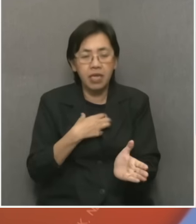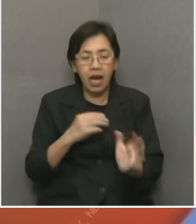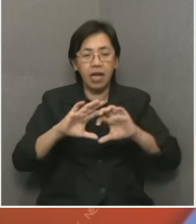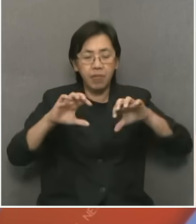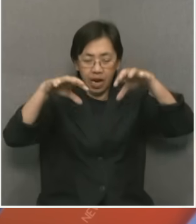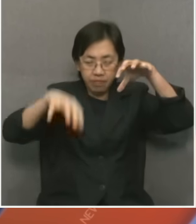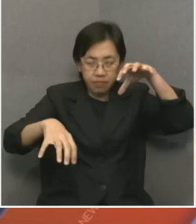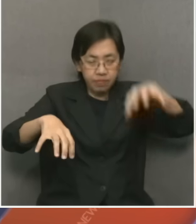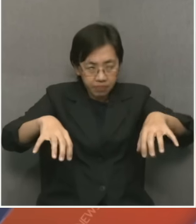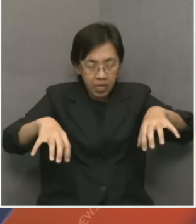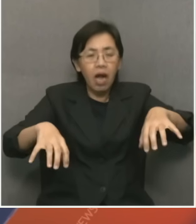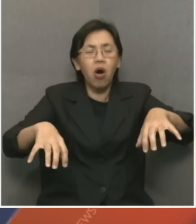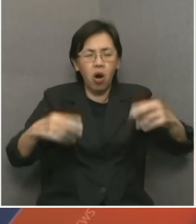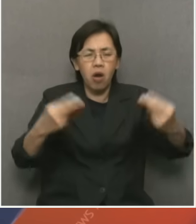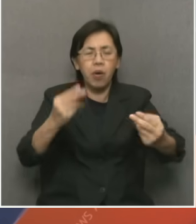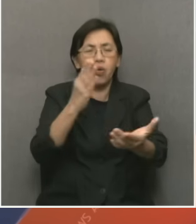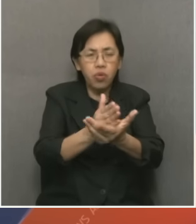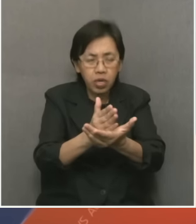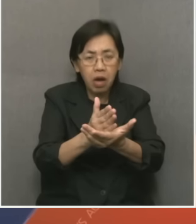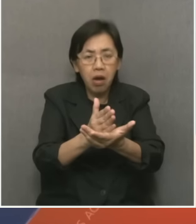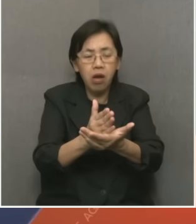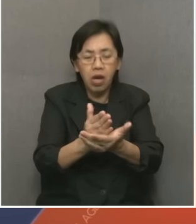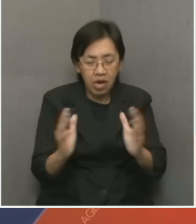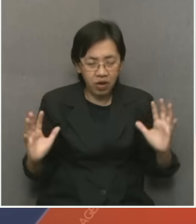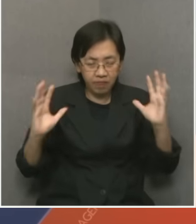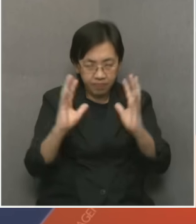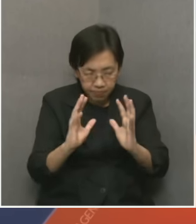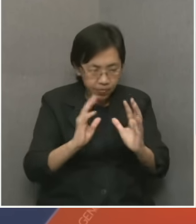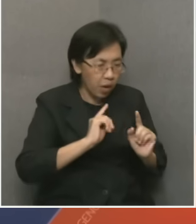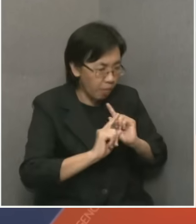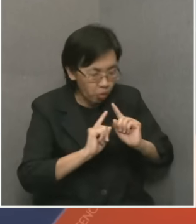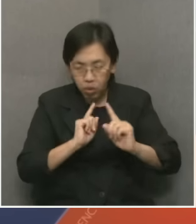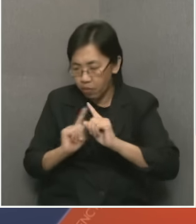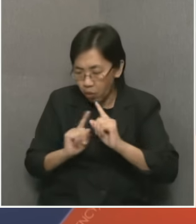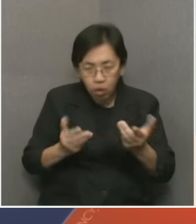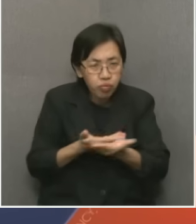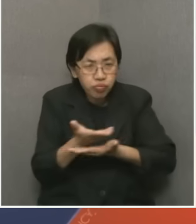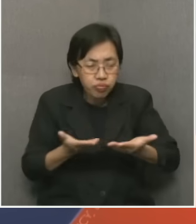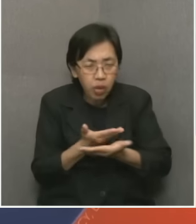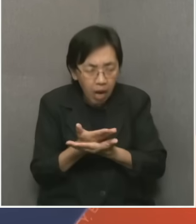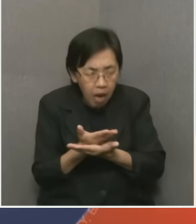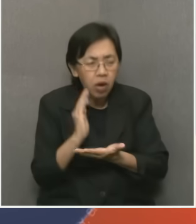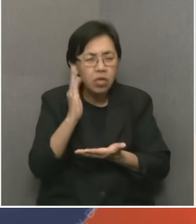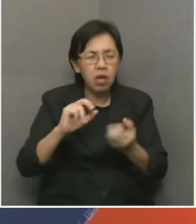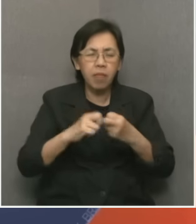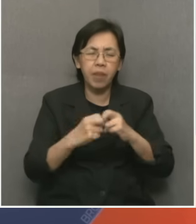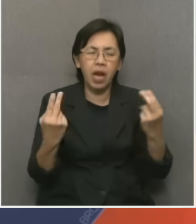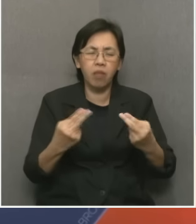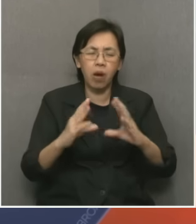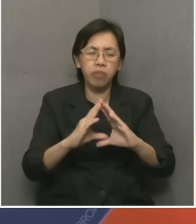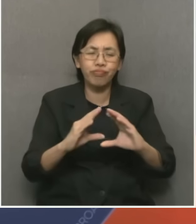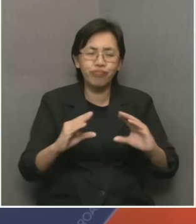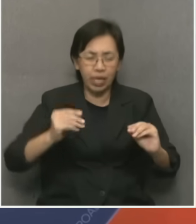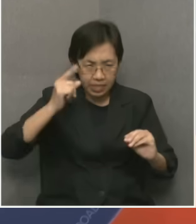กลงหยุดยิงแล้วก็มานั่งเจรจาไม่ใช่หยุดยิงอย่างเดียวแต่ว่าหยุดยิงแล้วก็มาสานต่อกระบวนการเจรจาอย่างจริงจังน